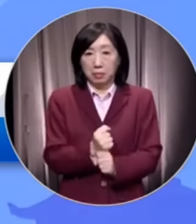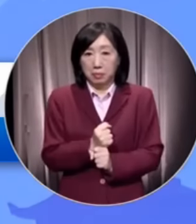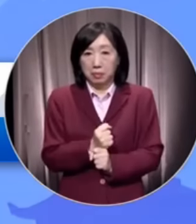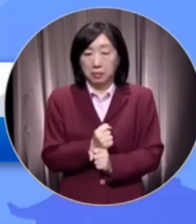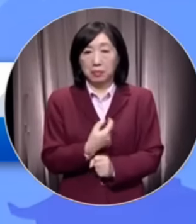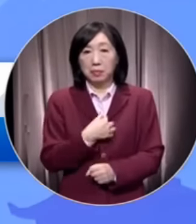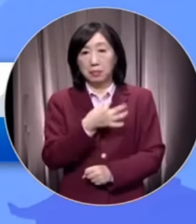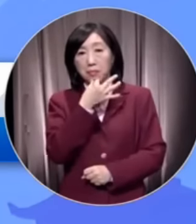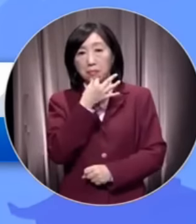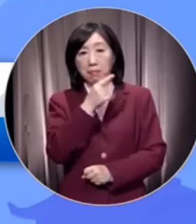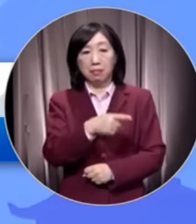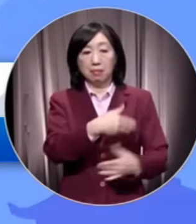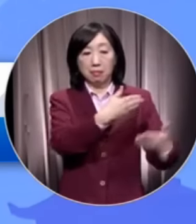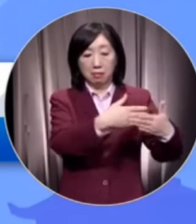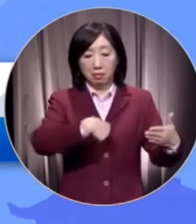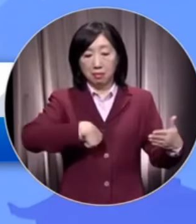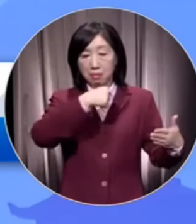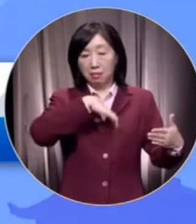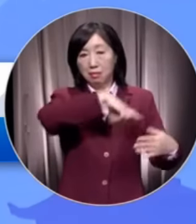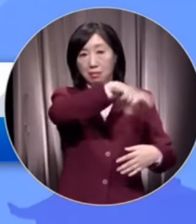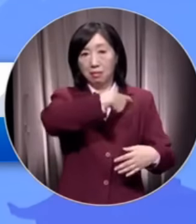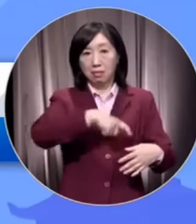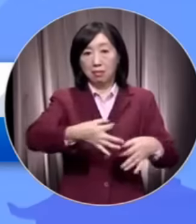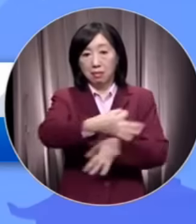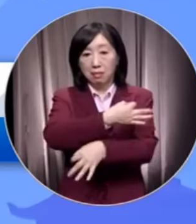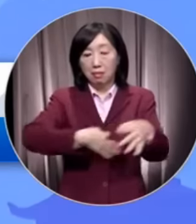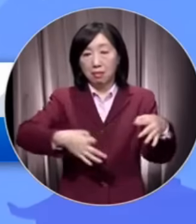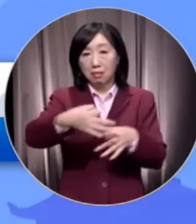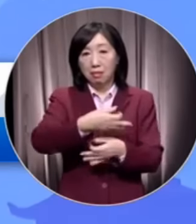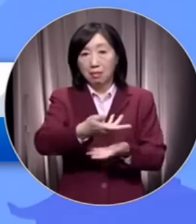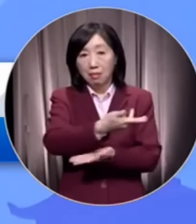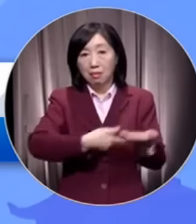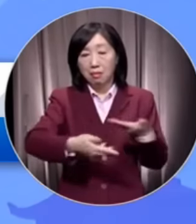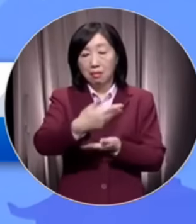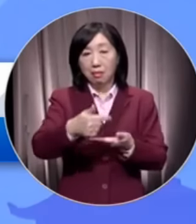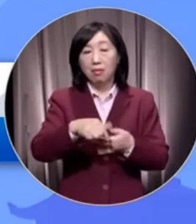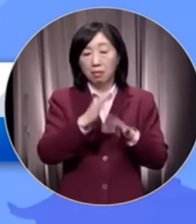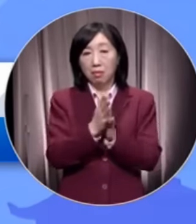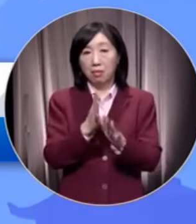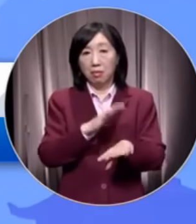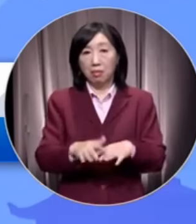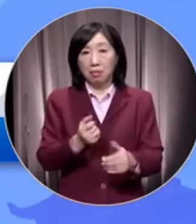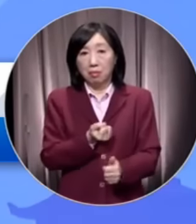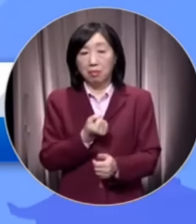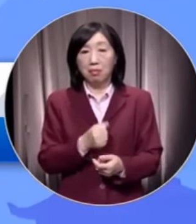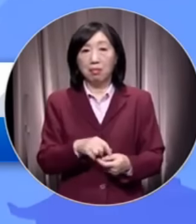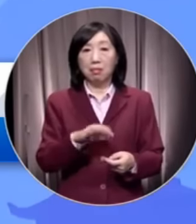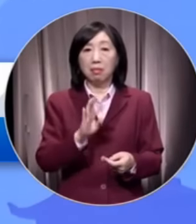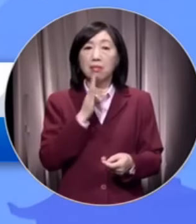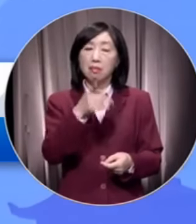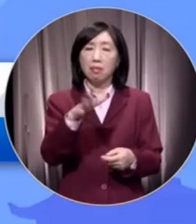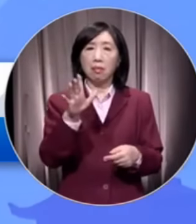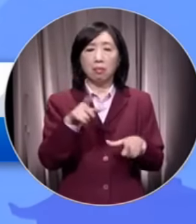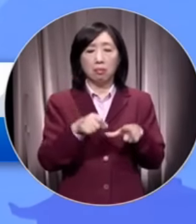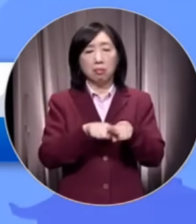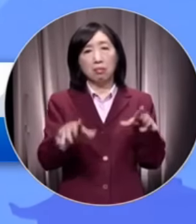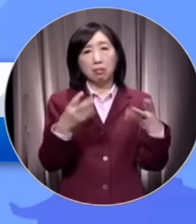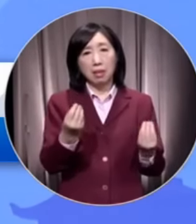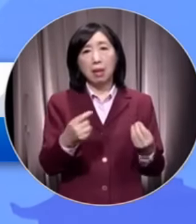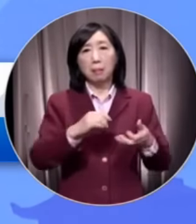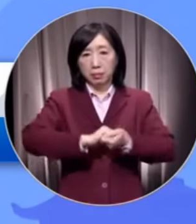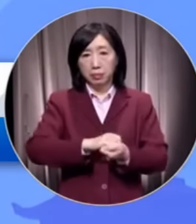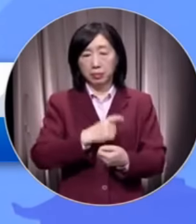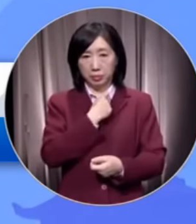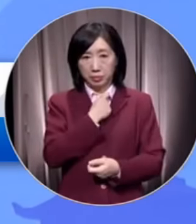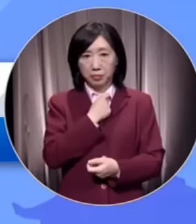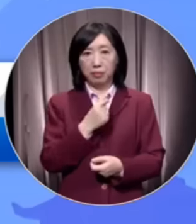管理两岸的这个经贸的交流。倒是两岸经贸交流当中有一些不公平的竞争，我们必须要拿